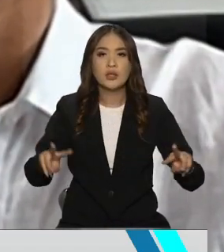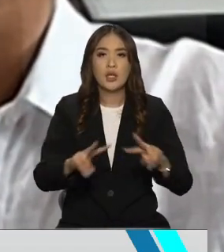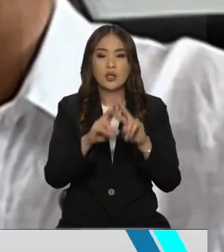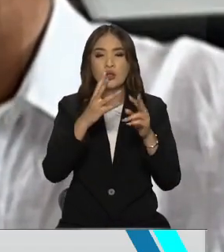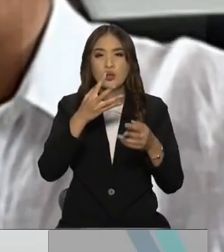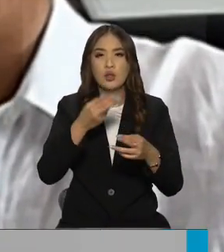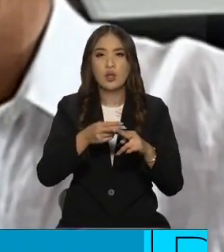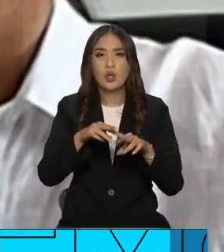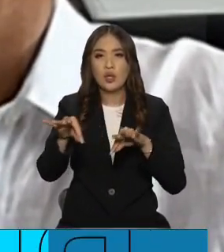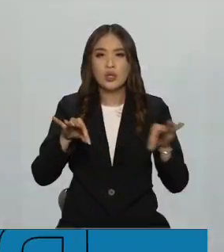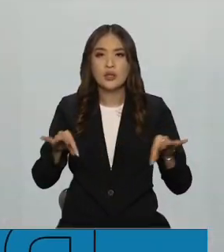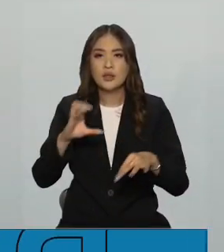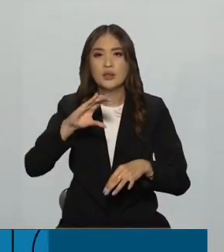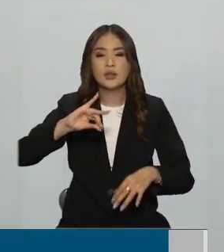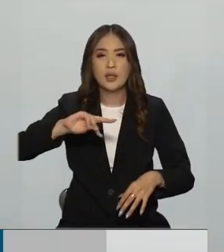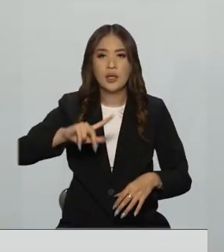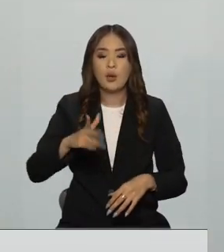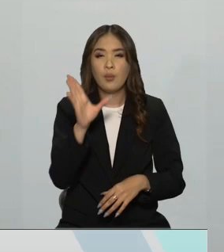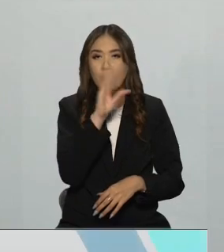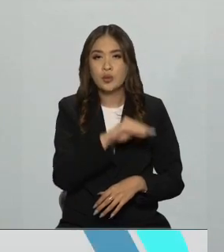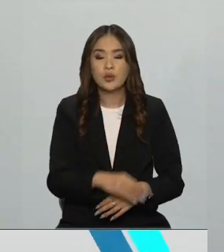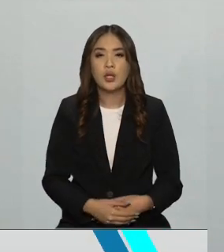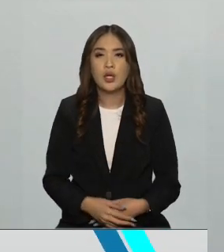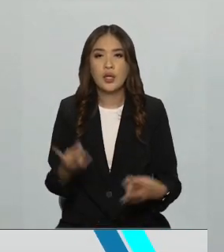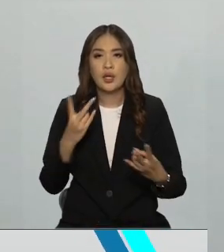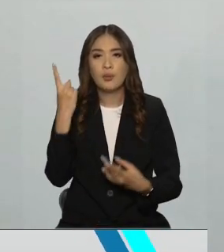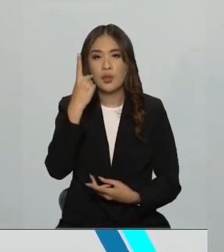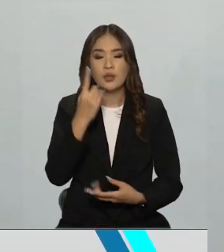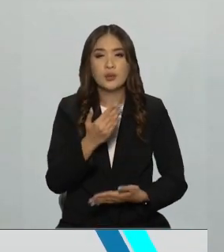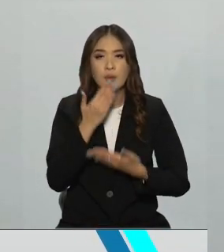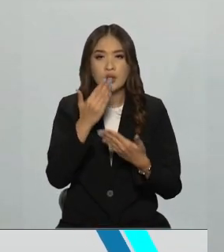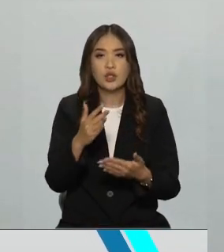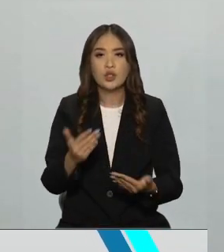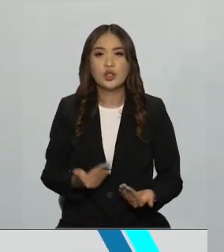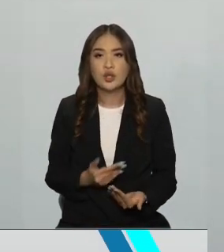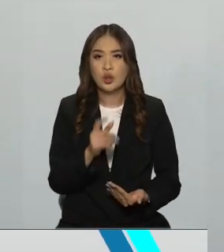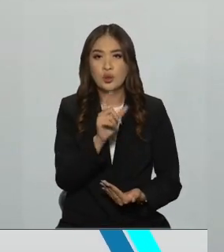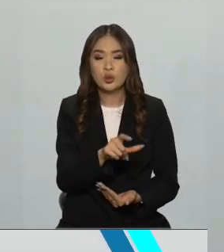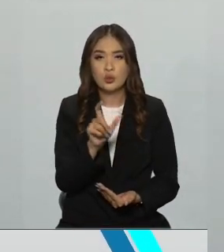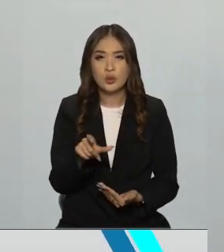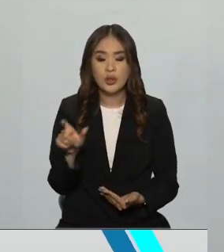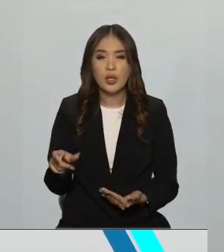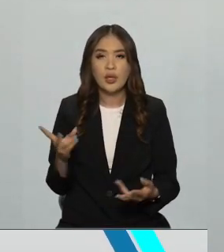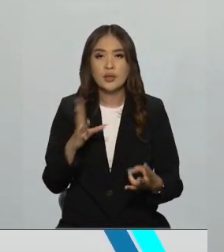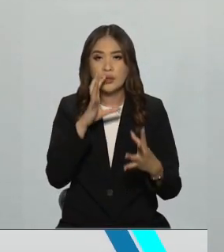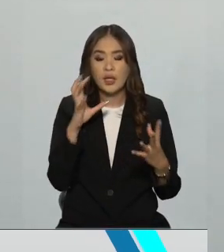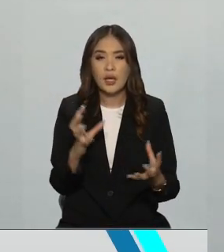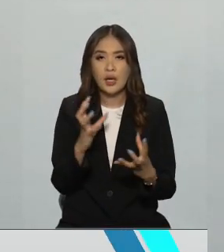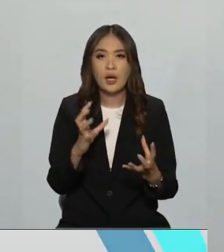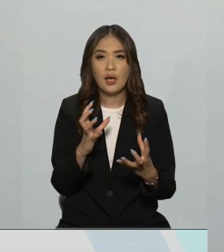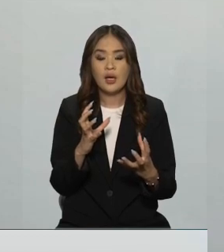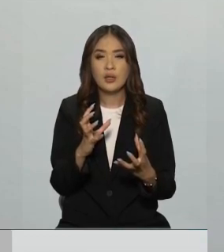уникальный архитектурный стиль? Я думаю, в первую очередь нужно спрашивать у жителей города, безусловно, сохранять свою андентику, потому